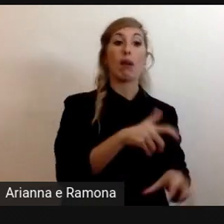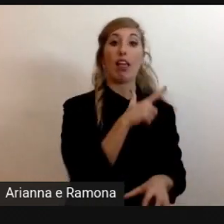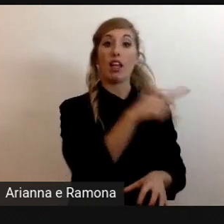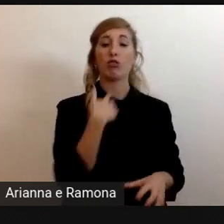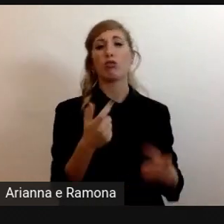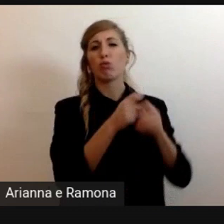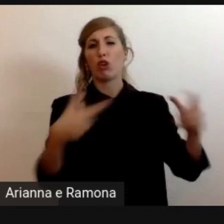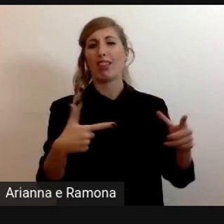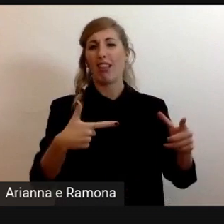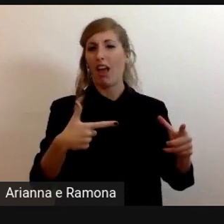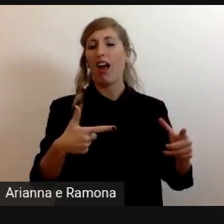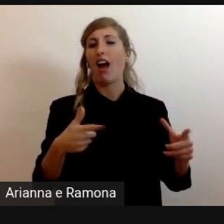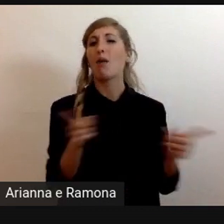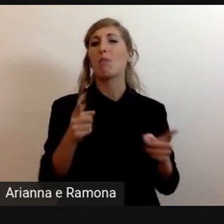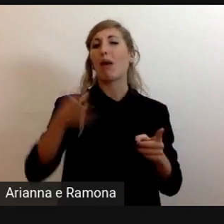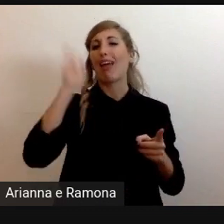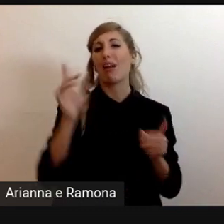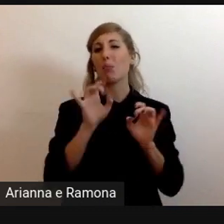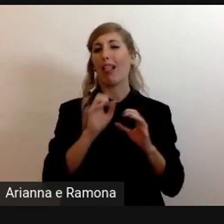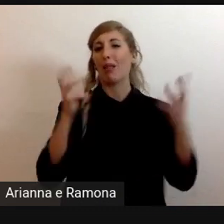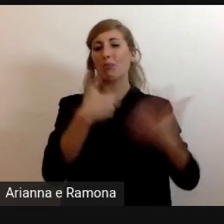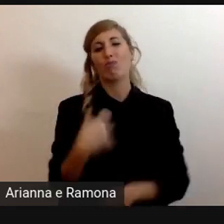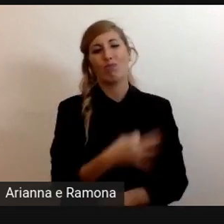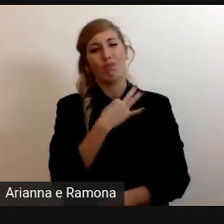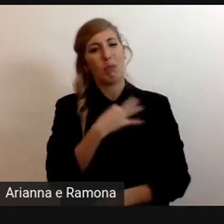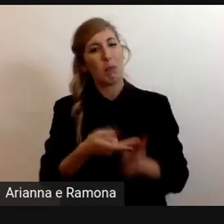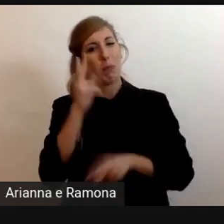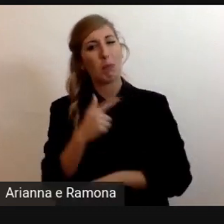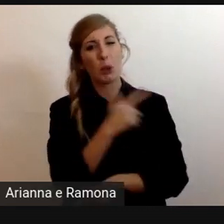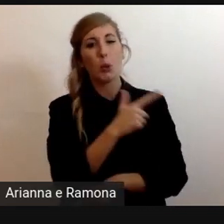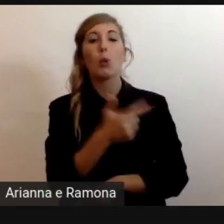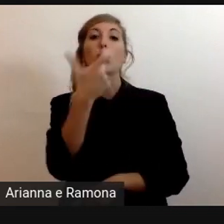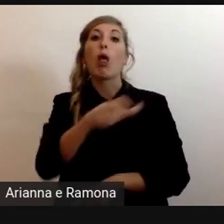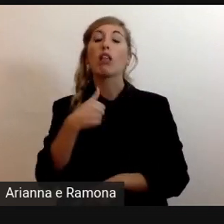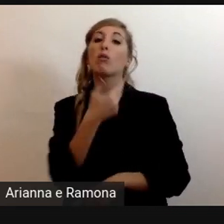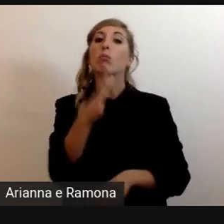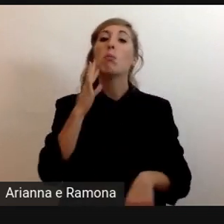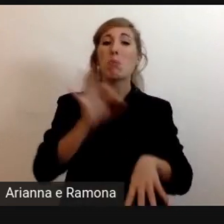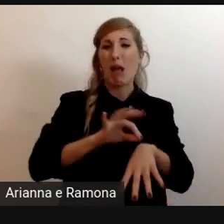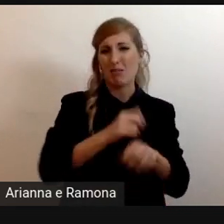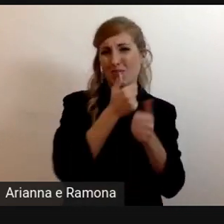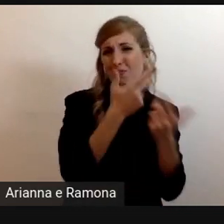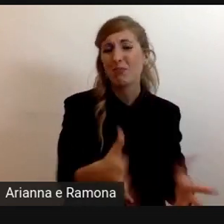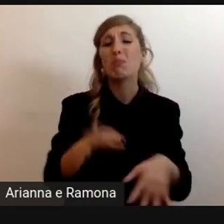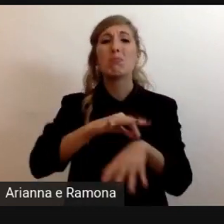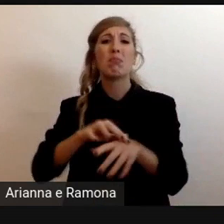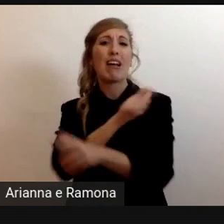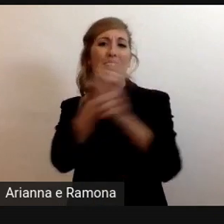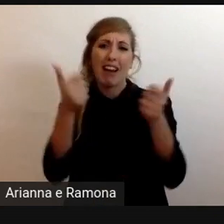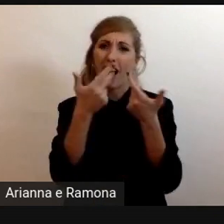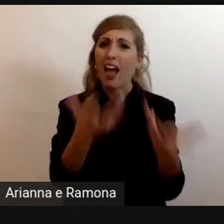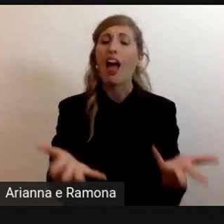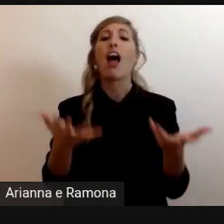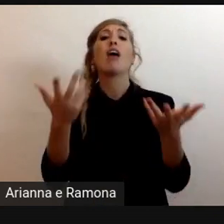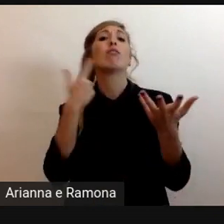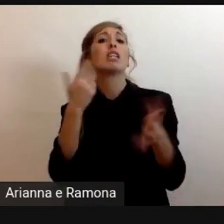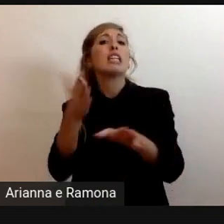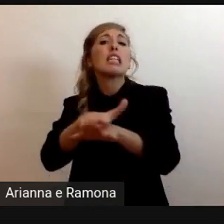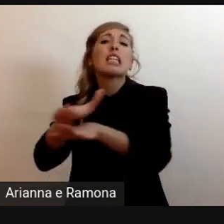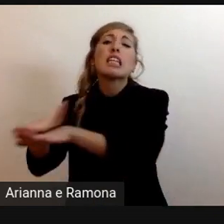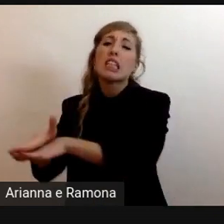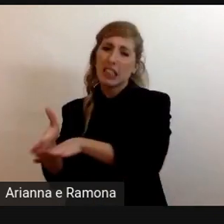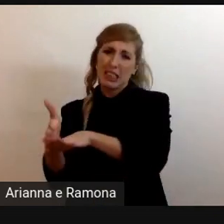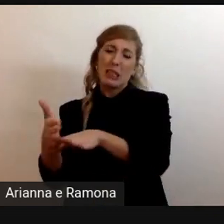sofferto durante la pandemia in termini di numero di malati di malattie gravi e il numero di perdite umane